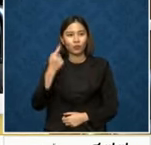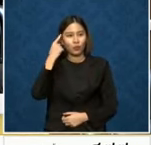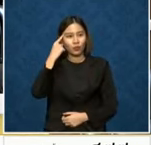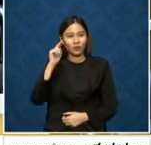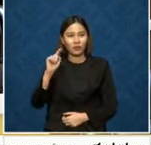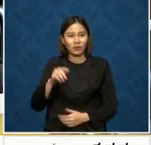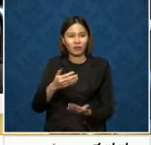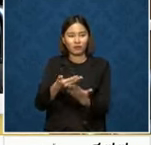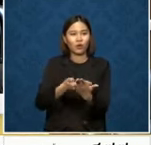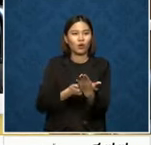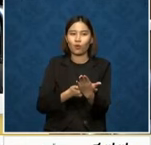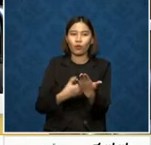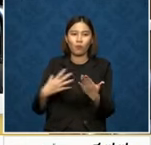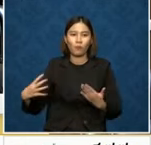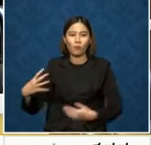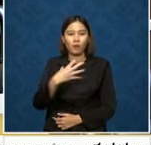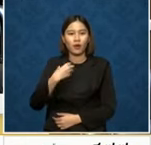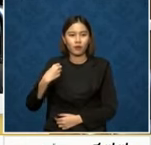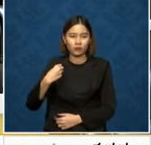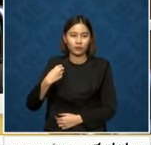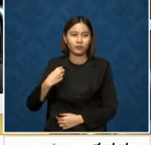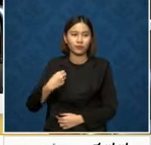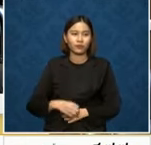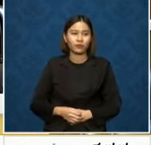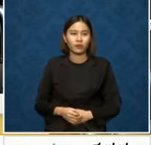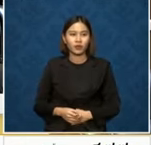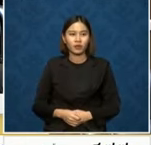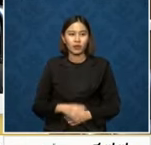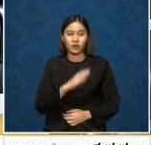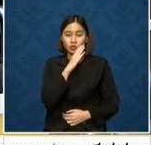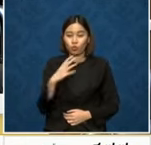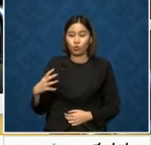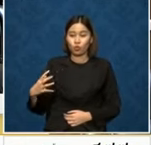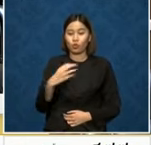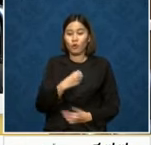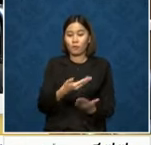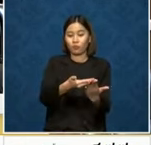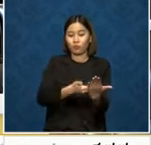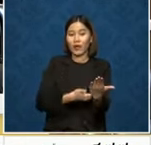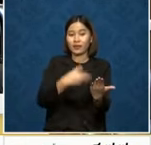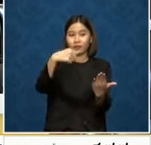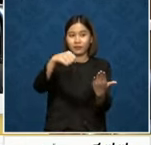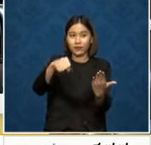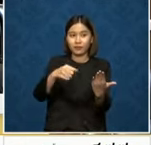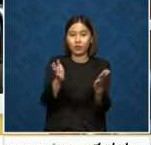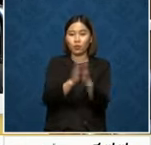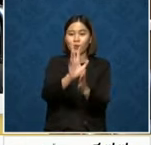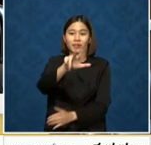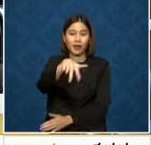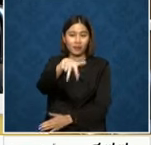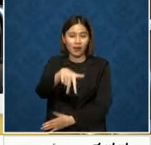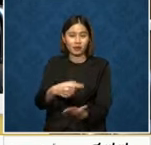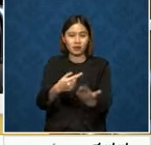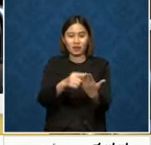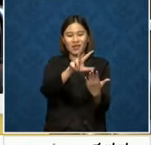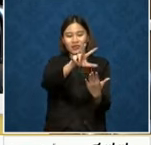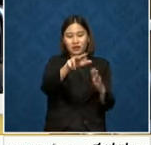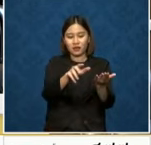ลากกินรวบละทุกวันนี้ถ้ารวบกันได้10ใบเนี่ย 3,000 บาทครับถูกใบละ